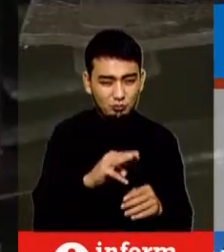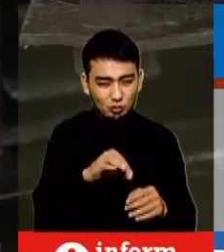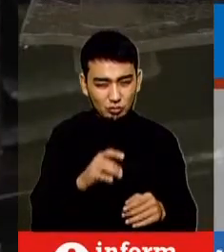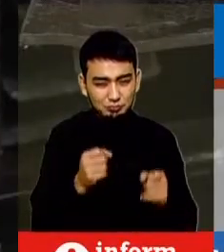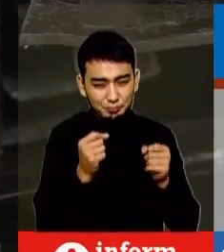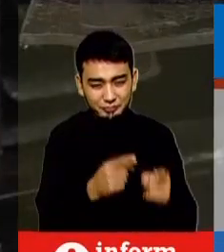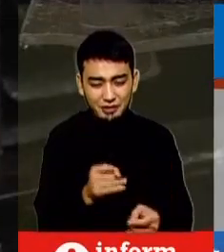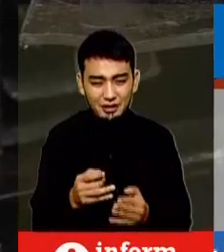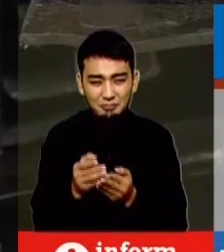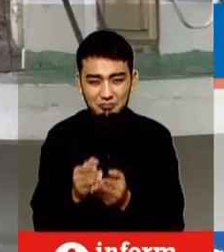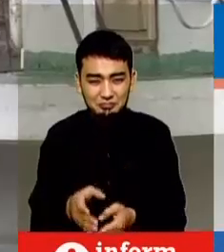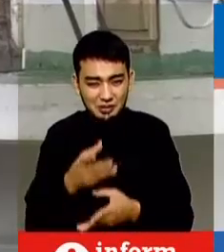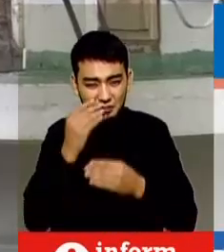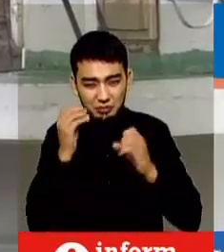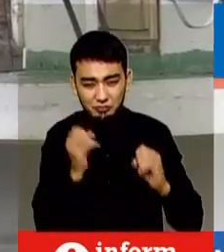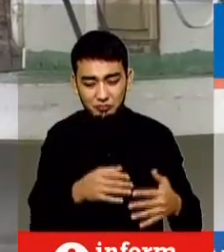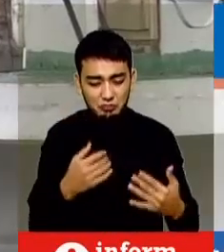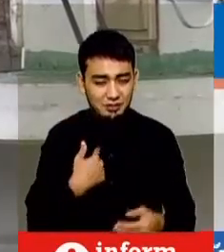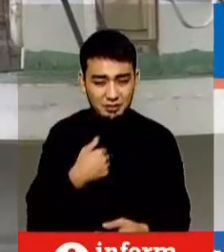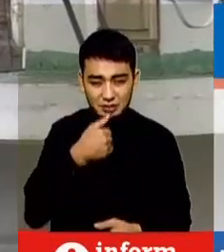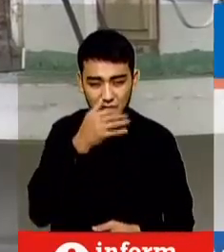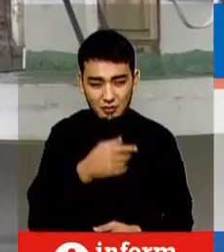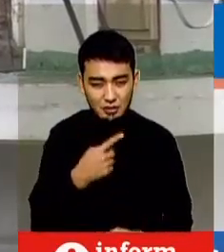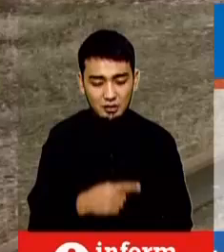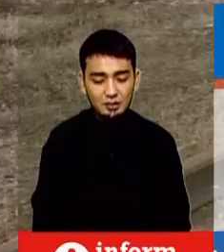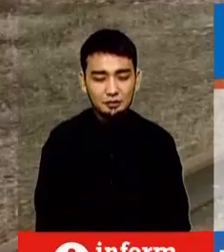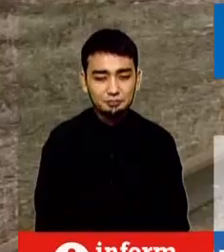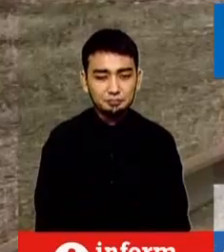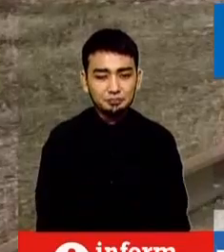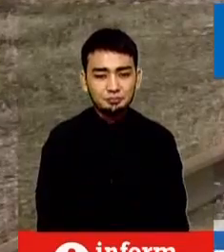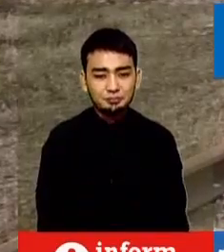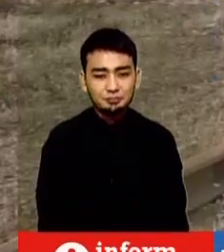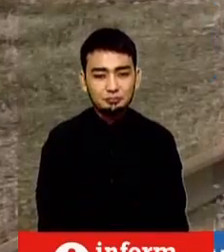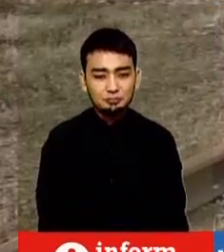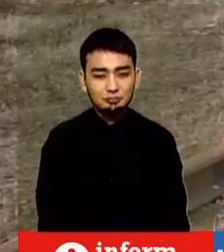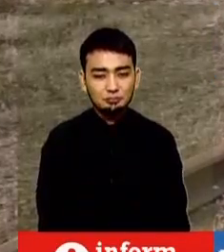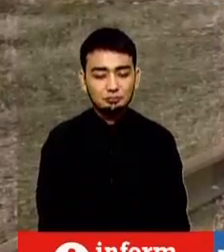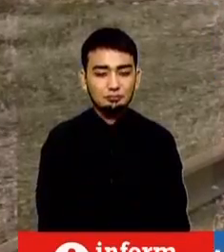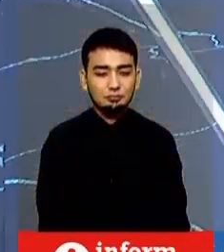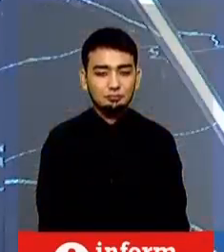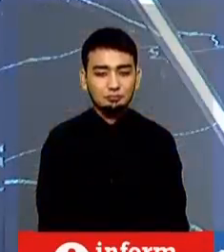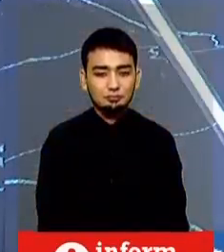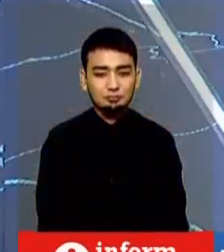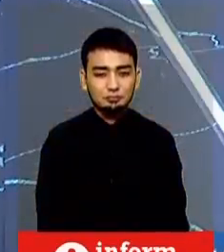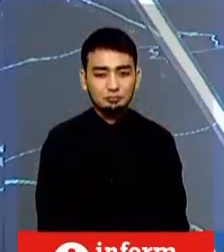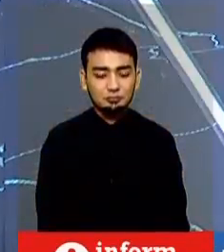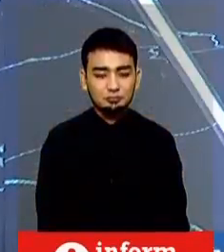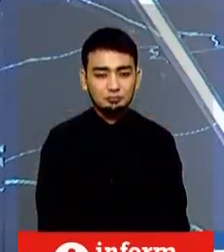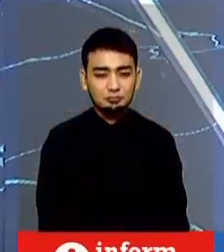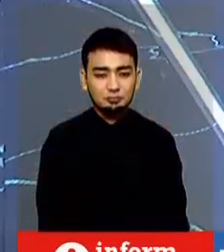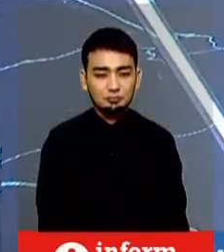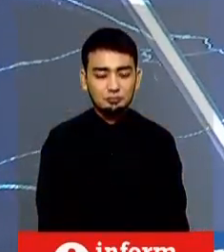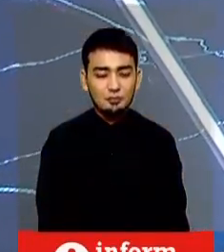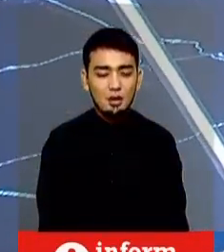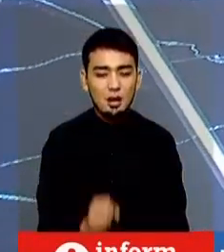навсегда забыть о судоходстве на реке Иртыш. Валентина Леонова, Алексей Михедов, Информбюро, Павлодарская область.